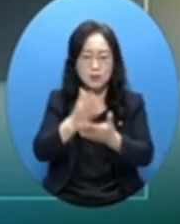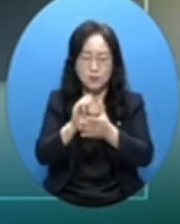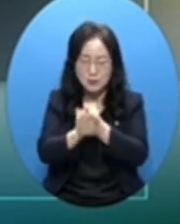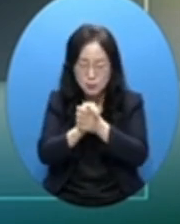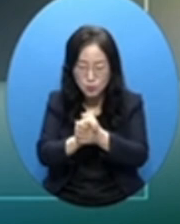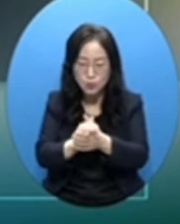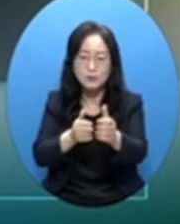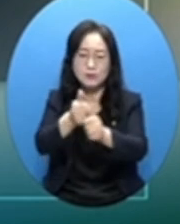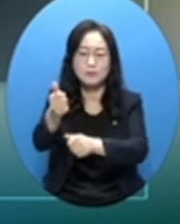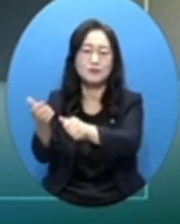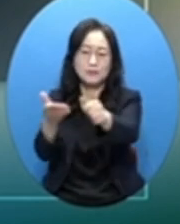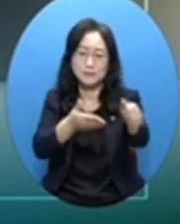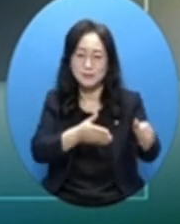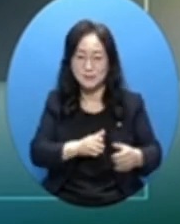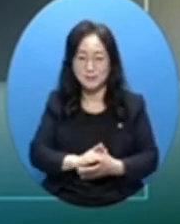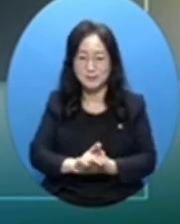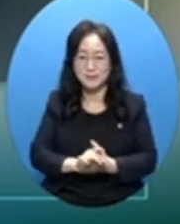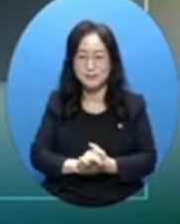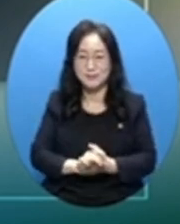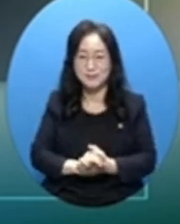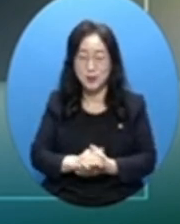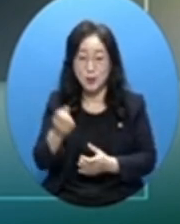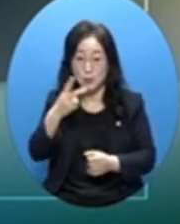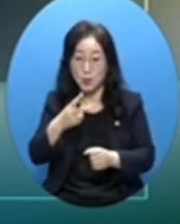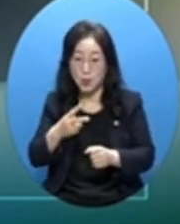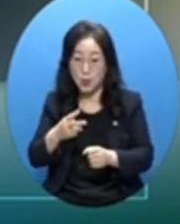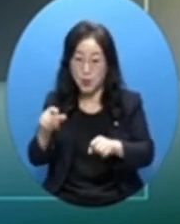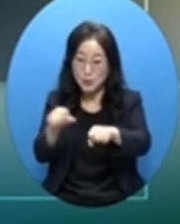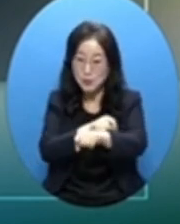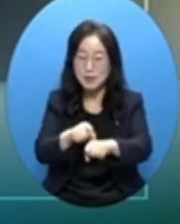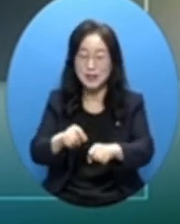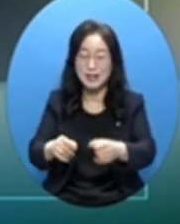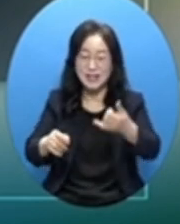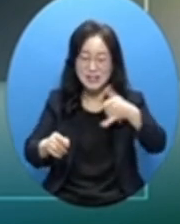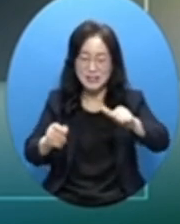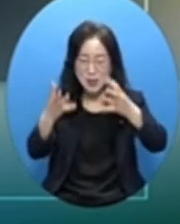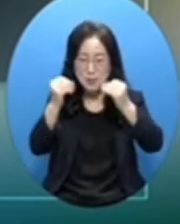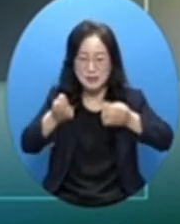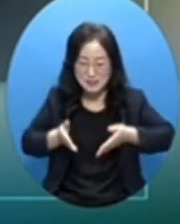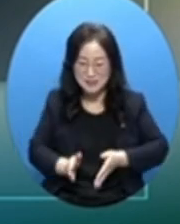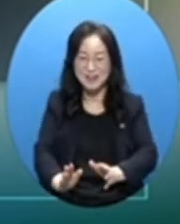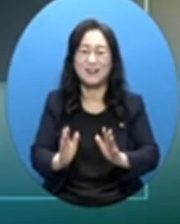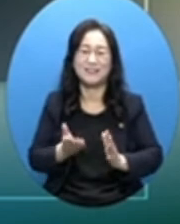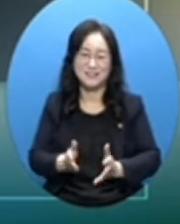이겨내라는 것입니다. 그 별도 조항이 있습니다. 자녀를 많이 낳아라.